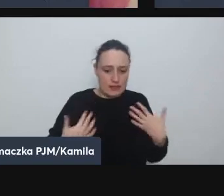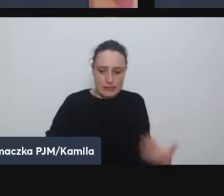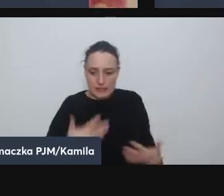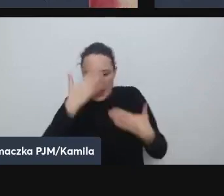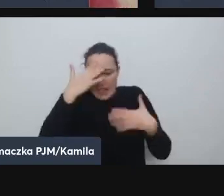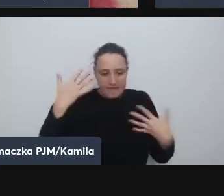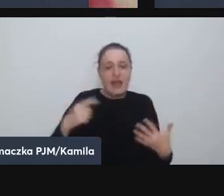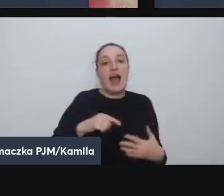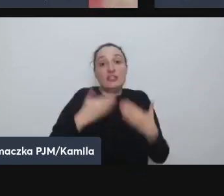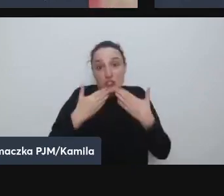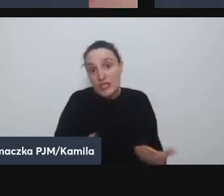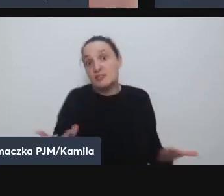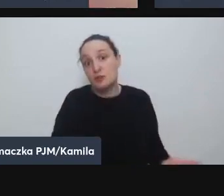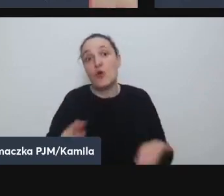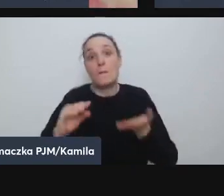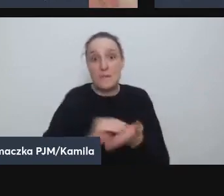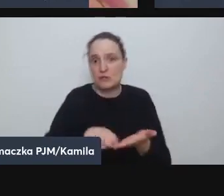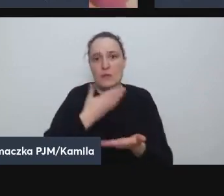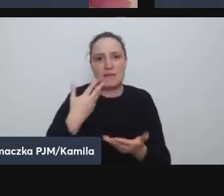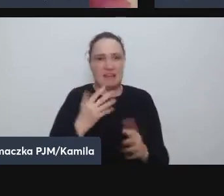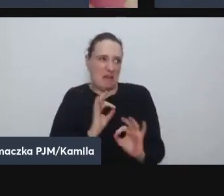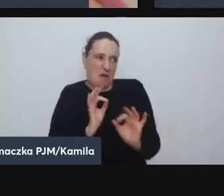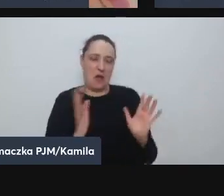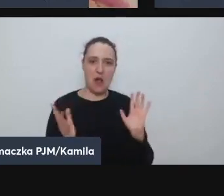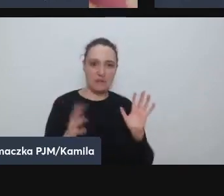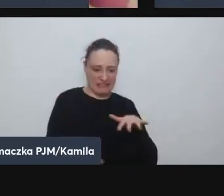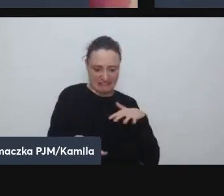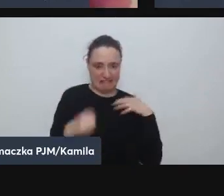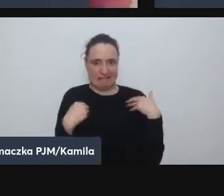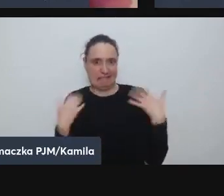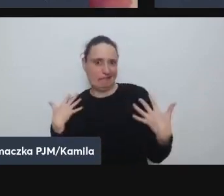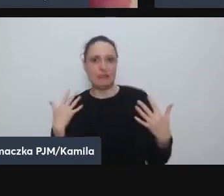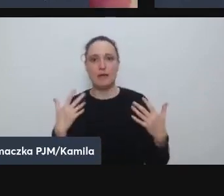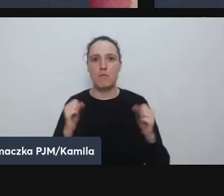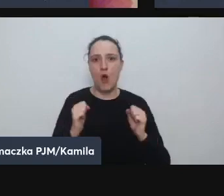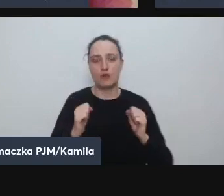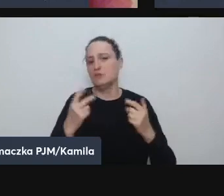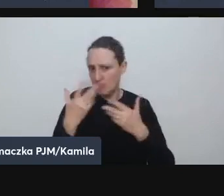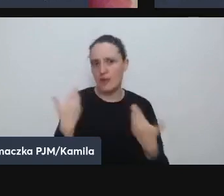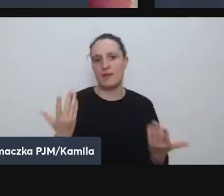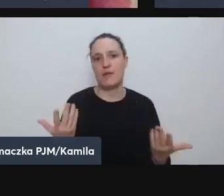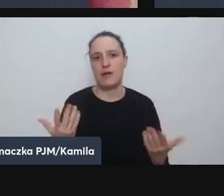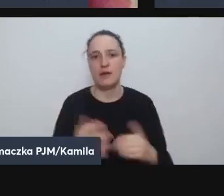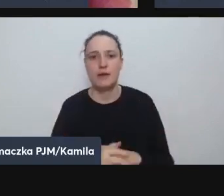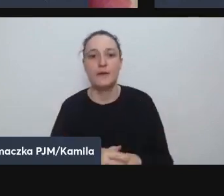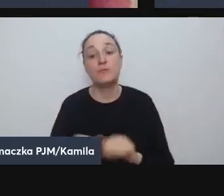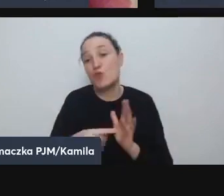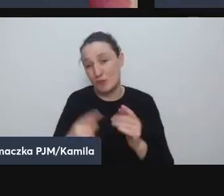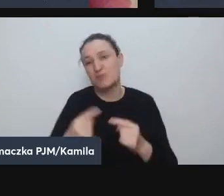taka obrzydliwa, nie jest taka toksyczna i straszna, że trzeba się jej bać, bo to jest jakieś takie przekonanie, które jest